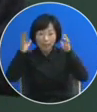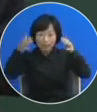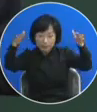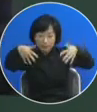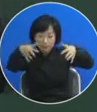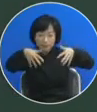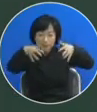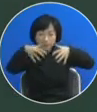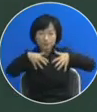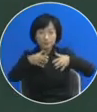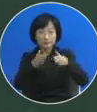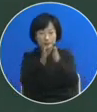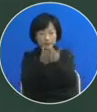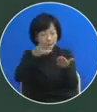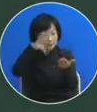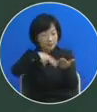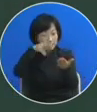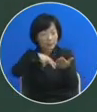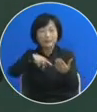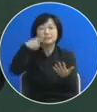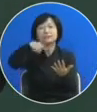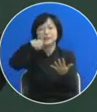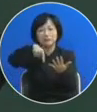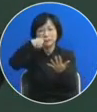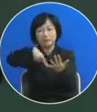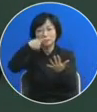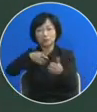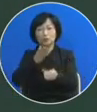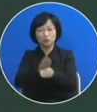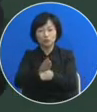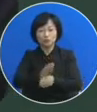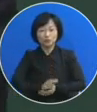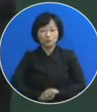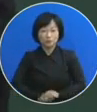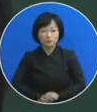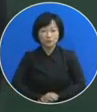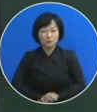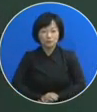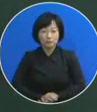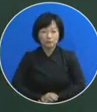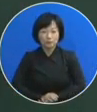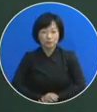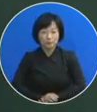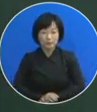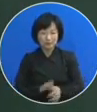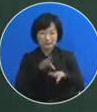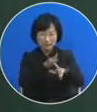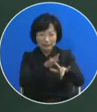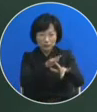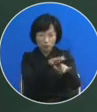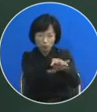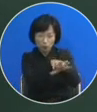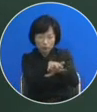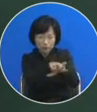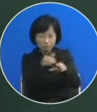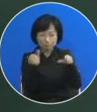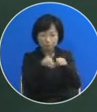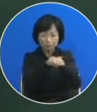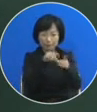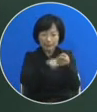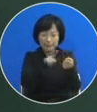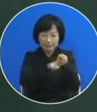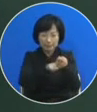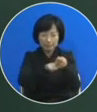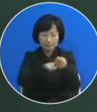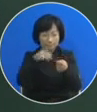And for example, our elder who prayed, he runs a publishing company for children. 그래서 이런 부분을 알고 계신단 말이에요. He knows he runs children's books, and so he knows this.